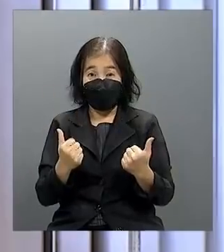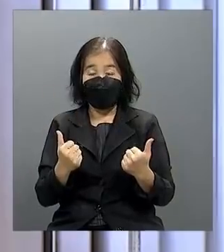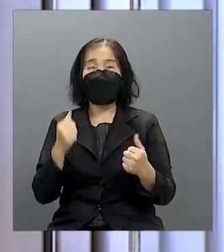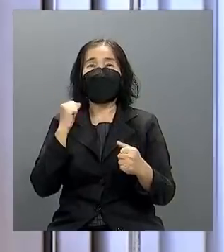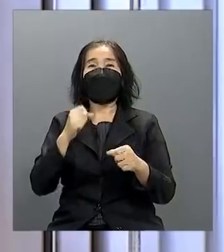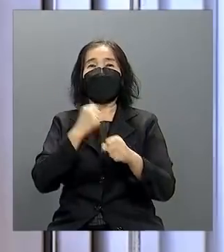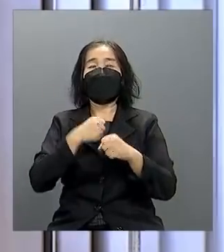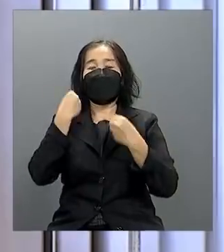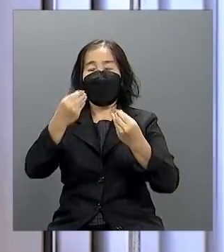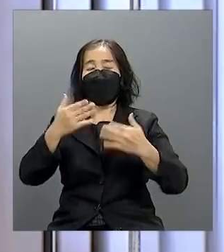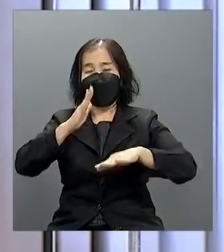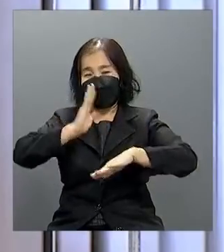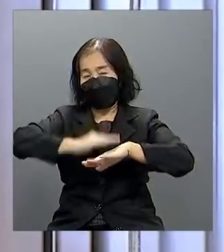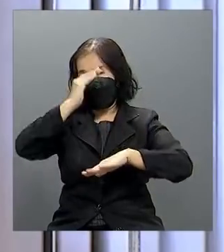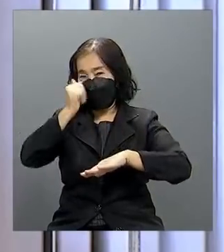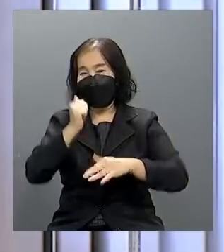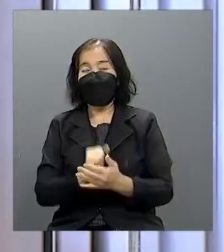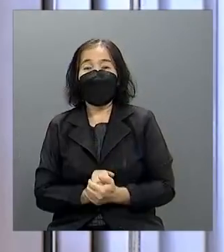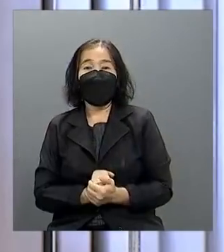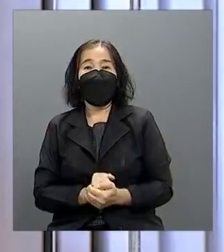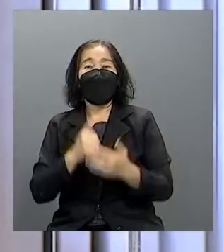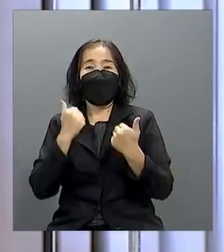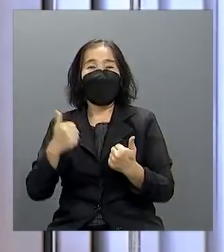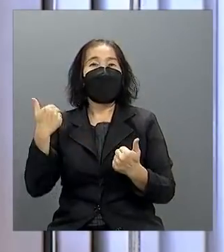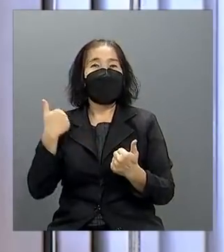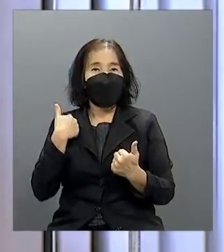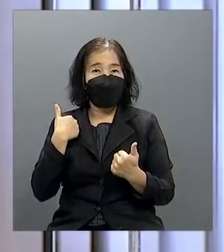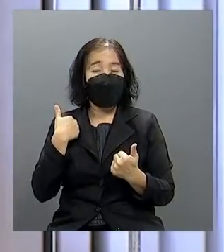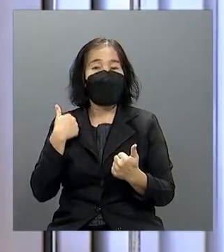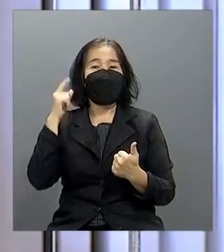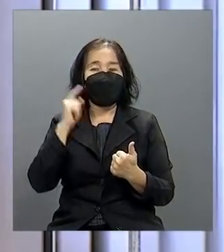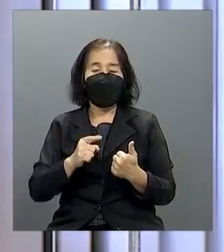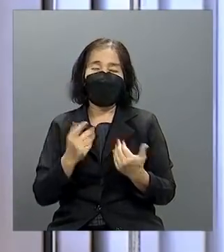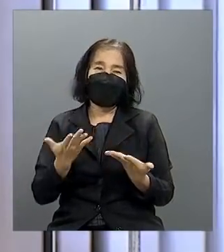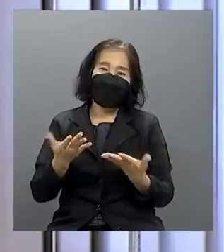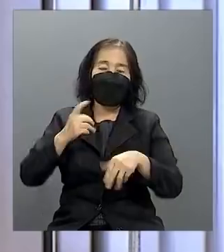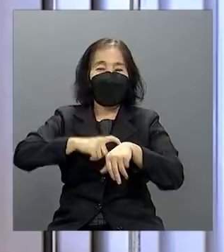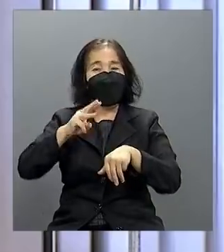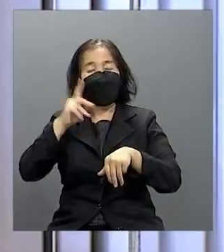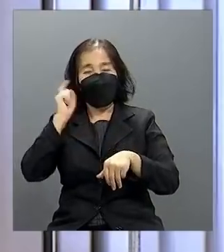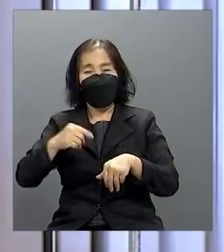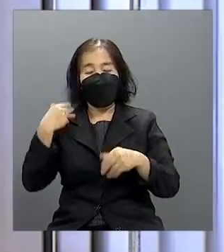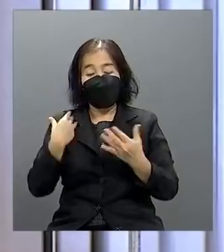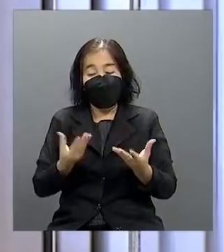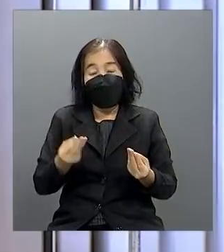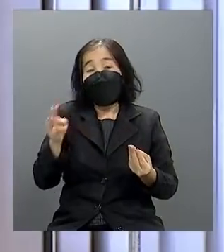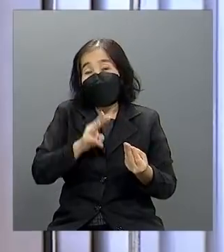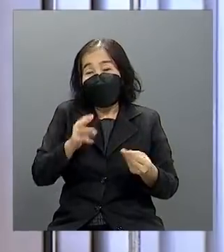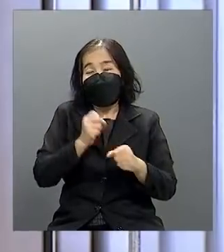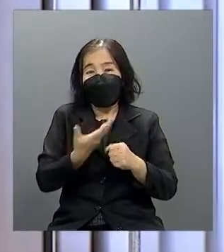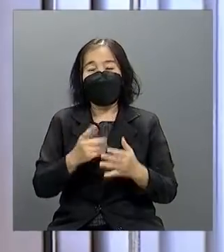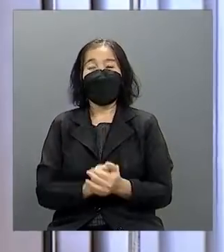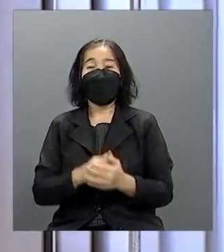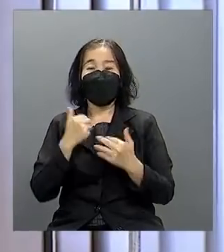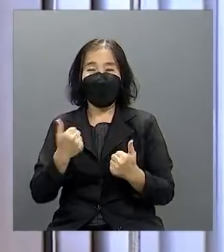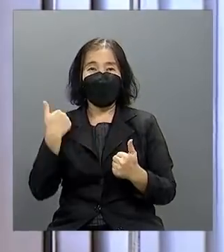ฮะอ้าวแน่นอนครับเรามีพื้นที่อยู่เราก็ต้องใช้พื้นที่ให้เกิดประโยชน์แล้วก็เกิดคุณภาพนะครับพากันไปดู1ไอเดีย